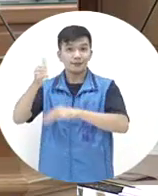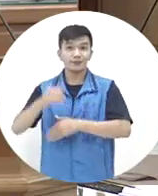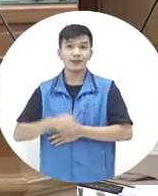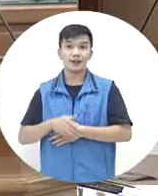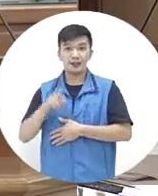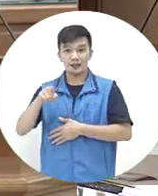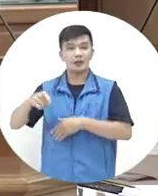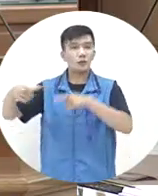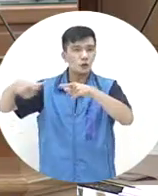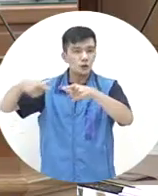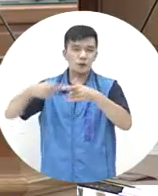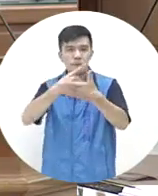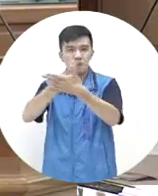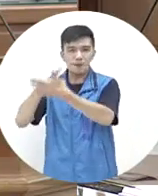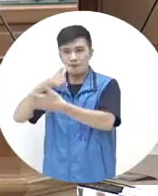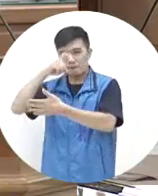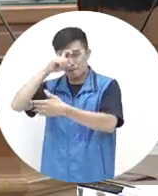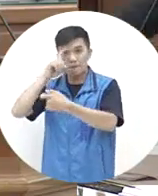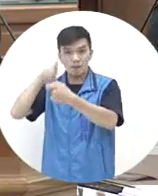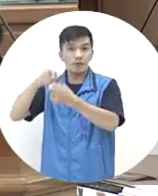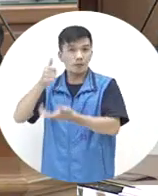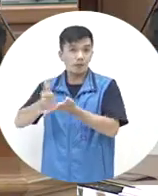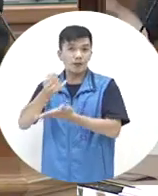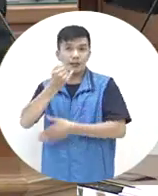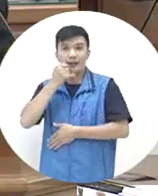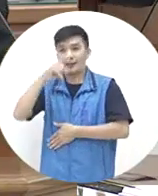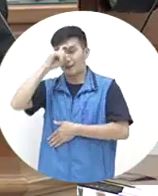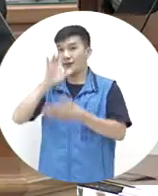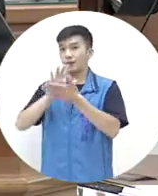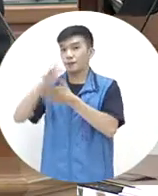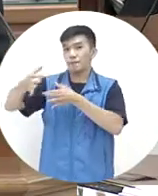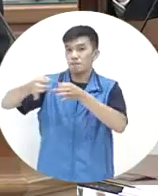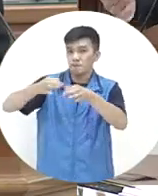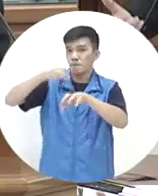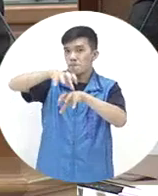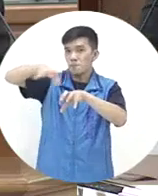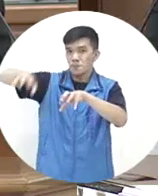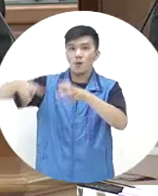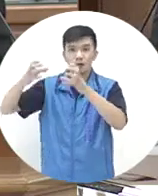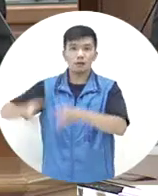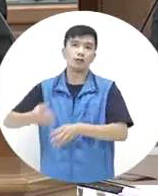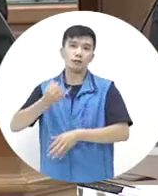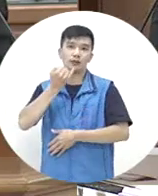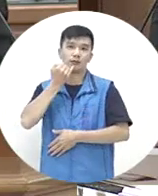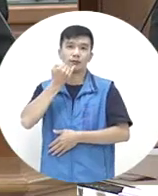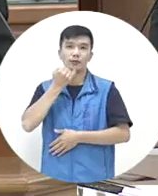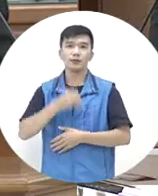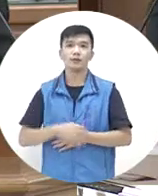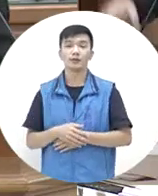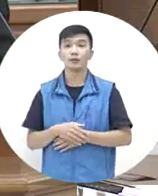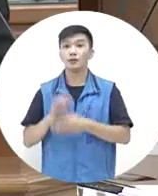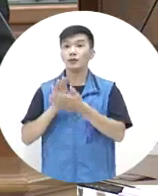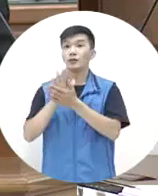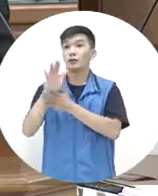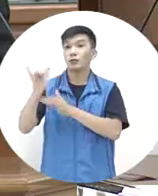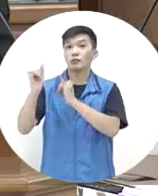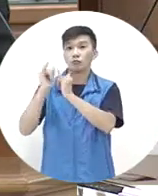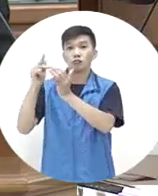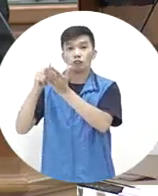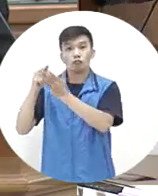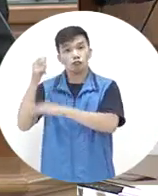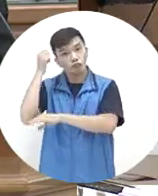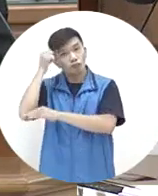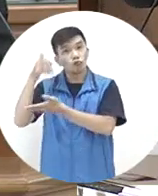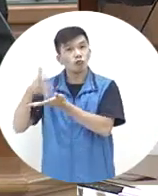待吼，让它未来是一个生意重镇。那包括我也很感谢啊，因为我们未来这个社会住宅安邦段社会住宅